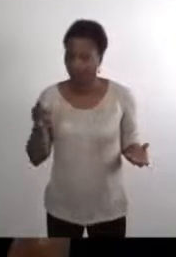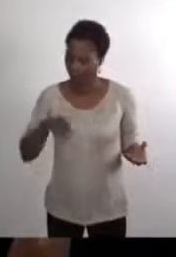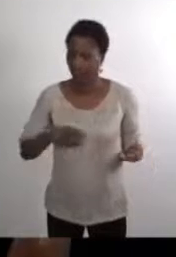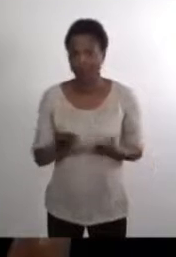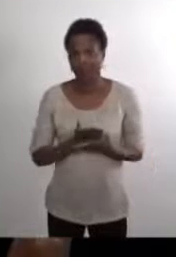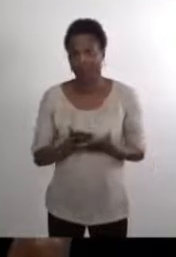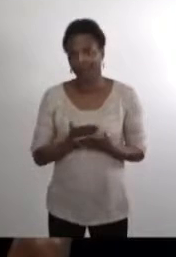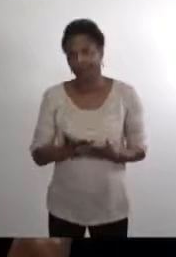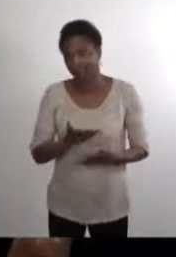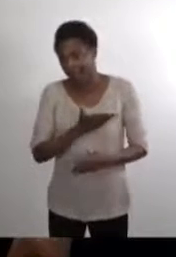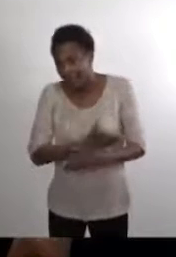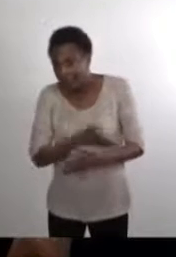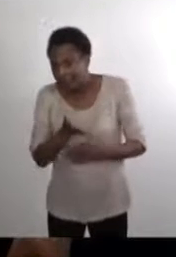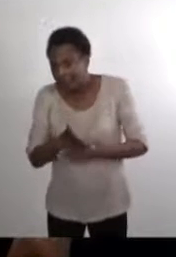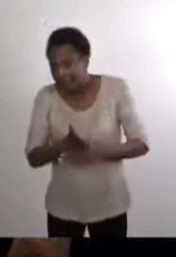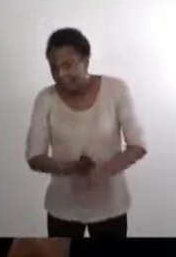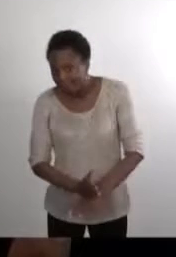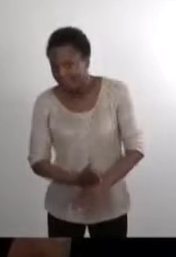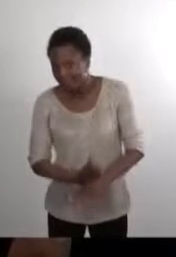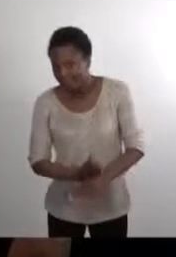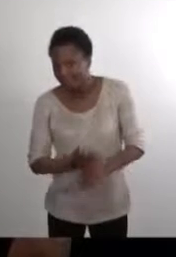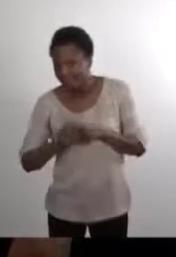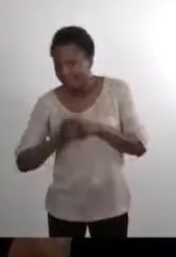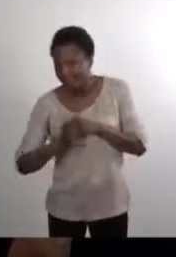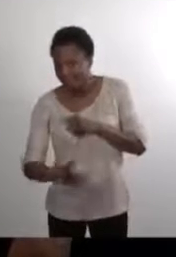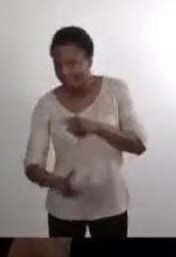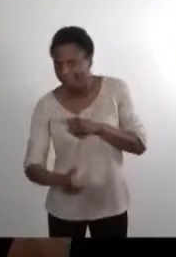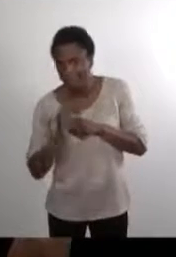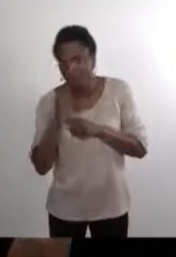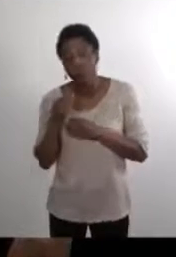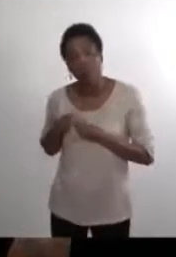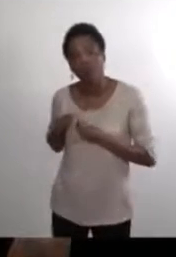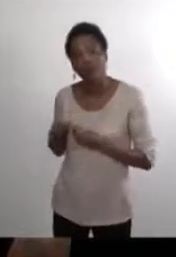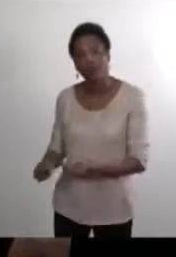anticiper et prévoir un certain nombre de dispositifs qui allègent